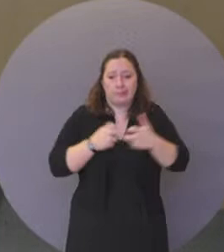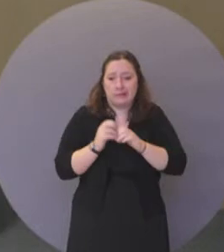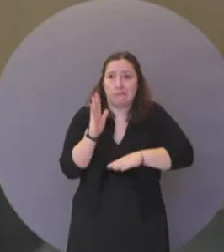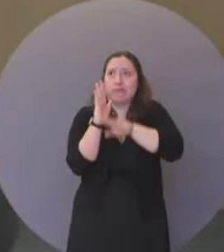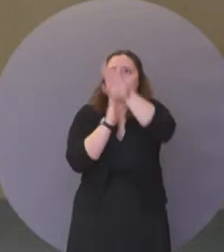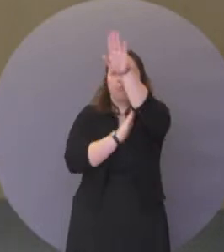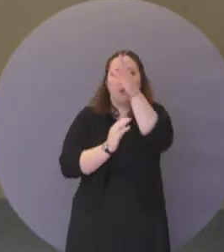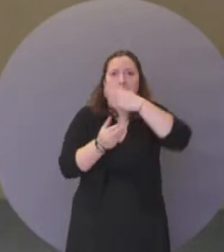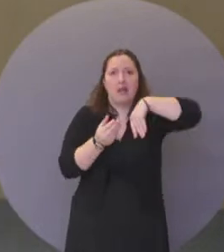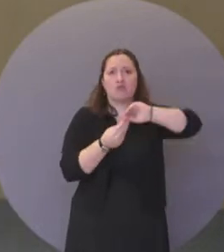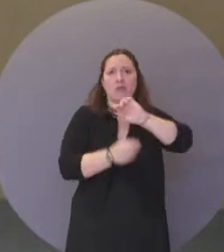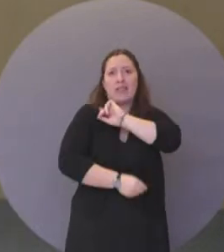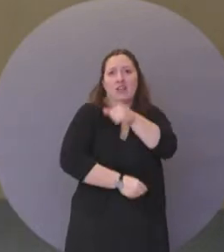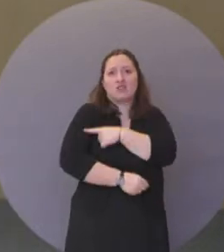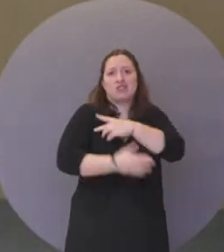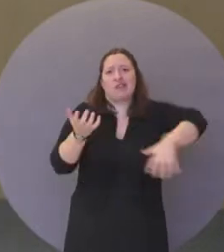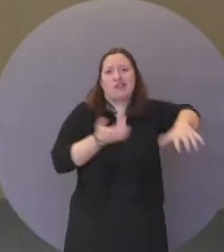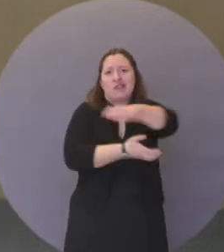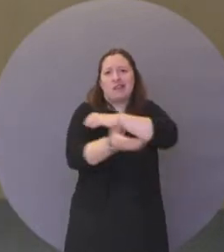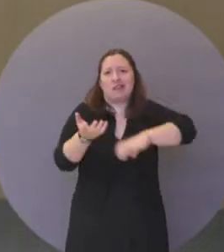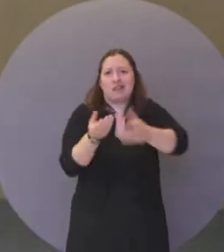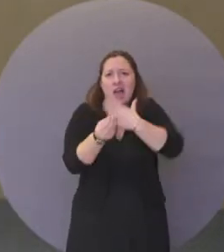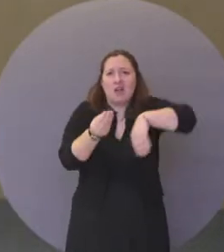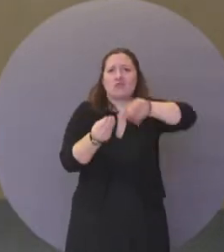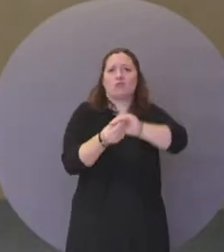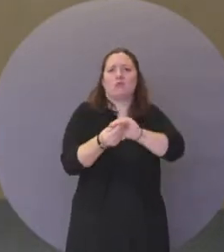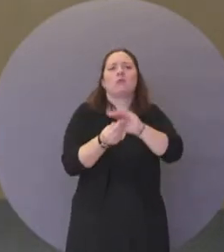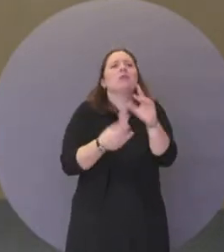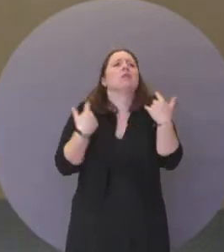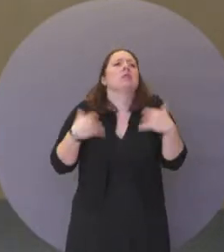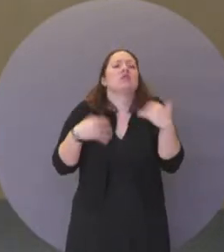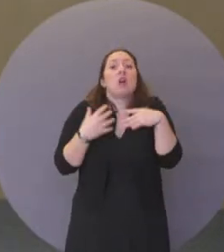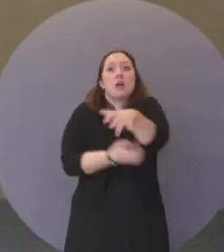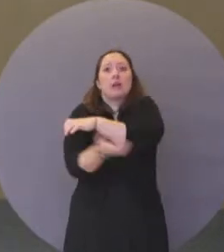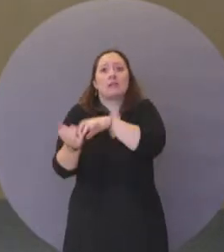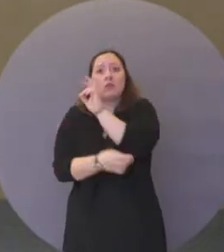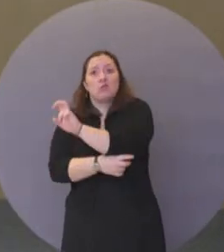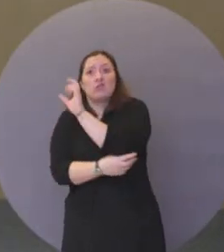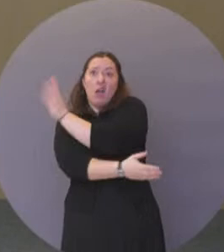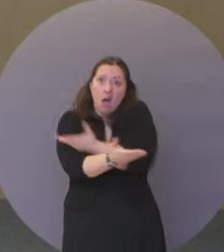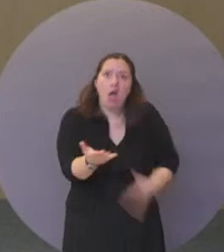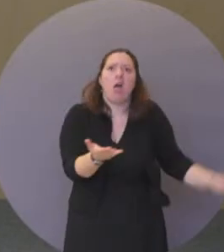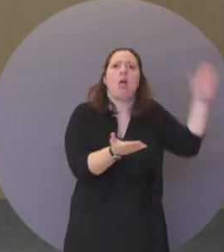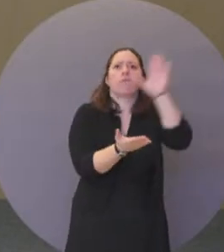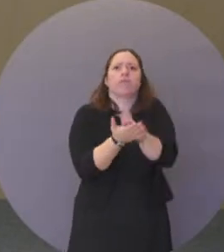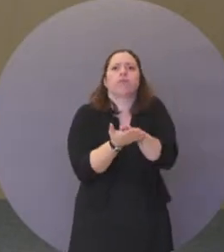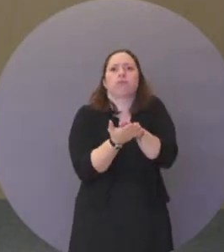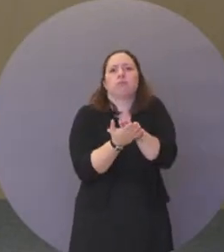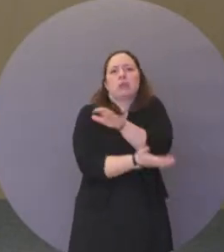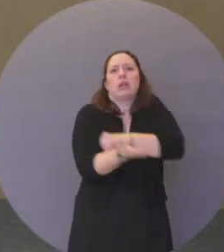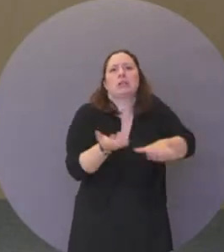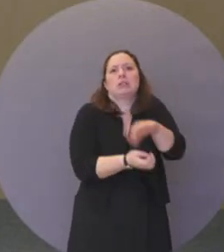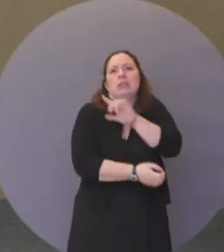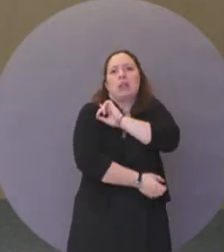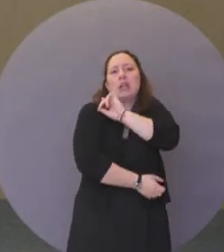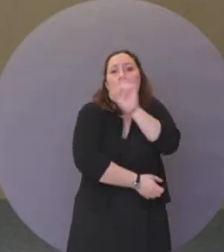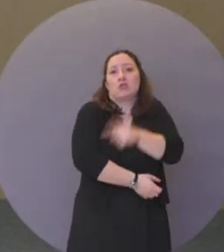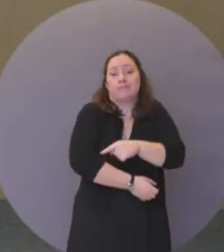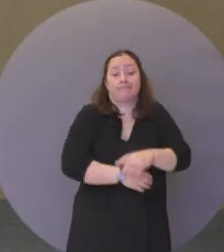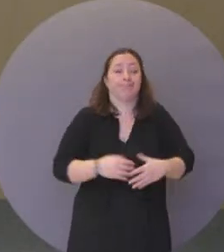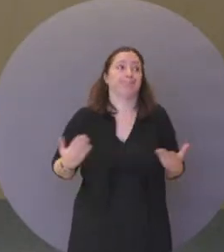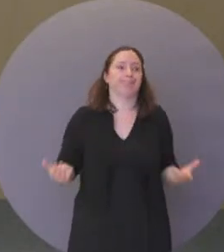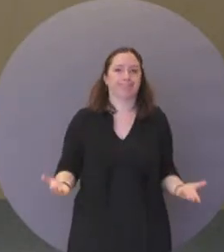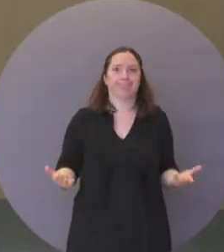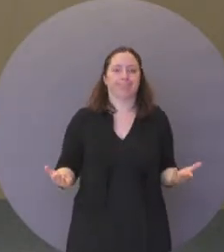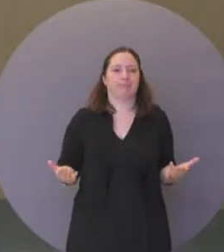une crise énergétique à la crise écologique que nous devons affronter dans ce contexte la première de nos